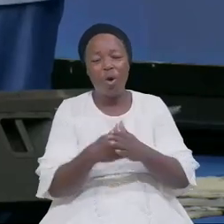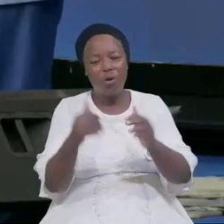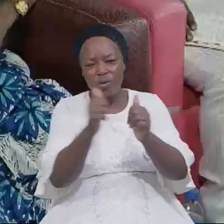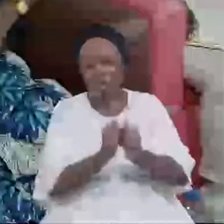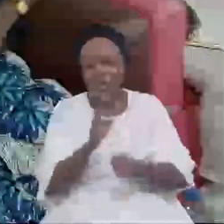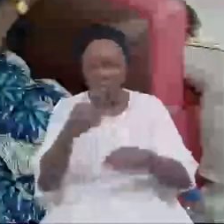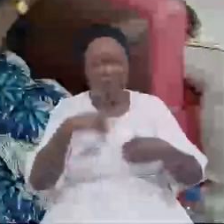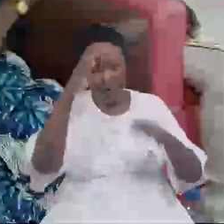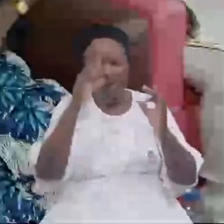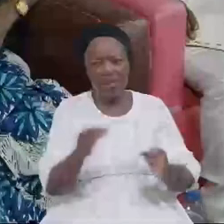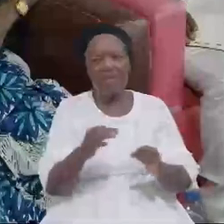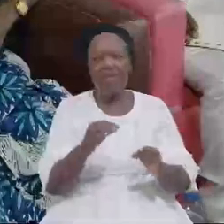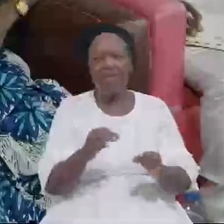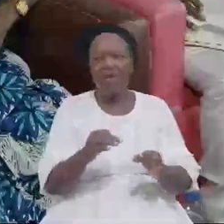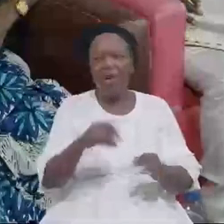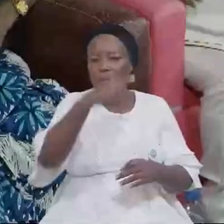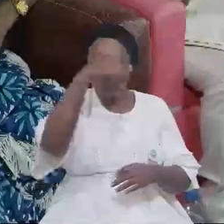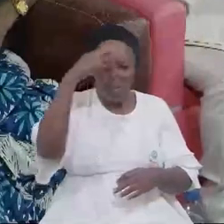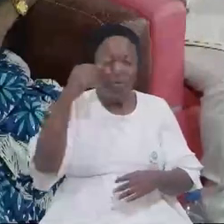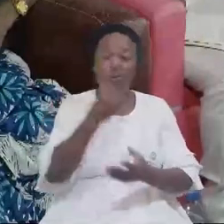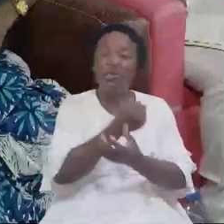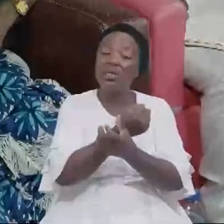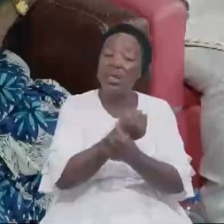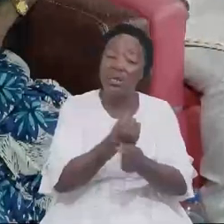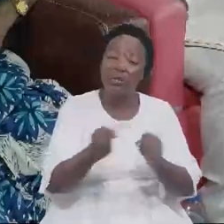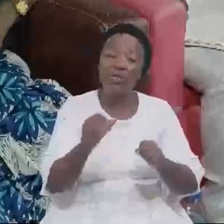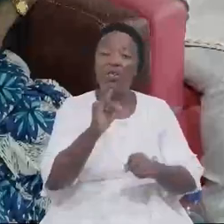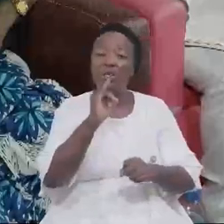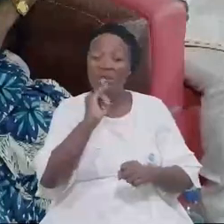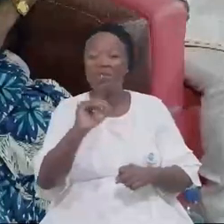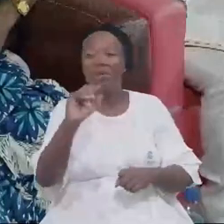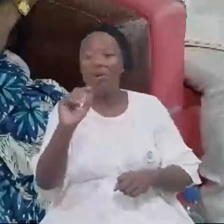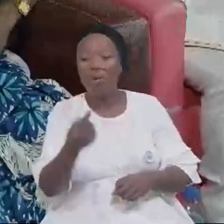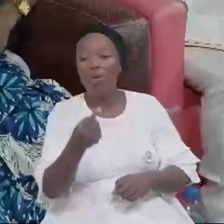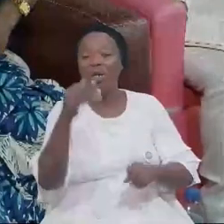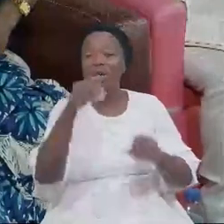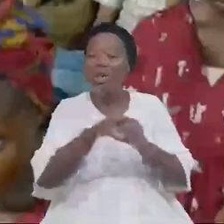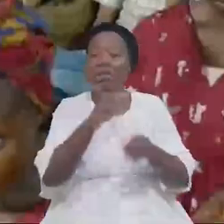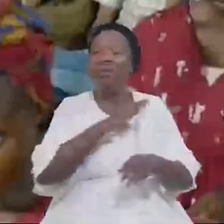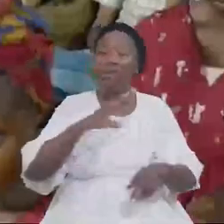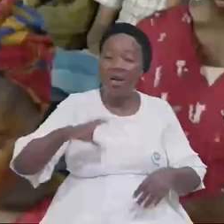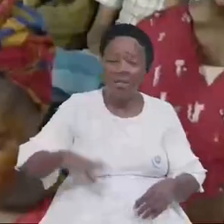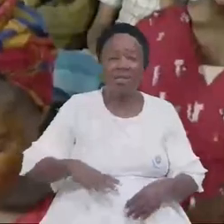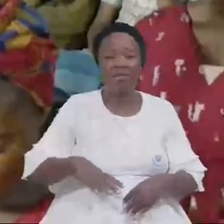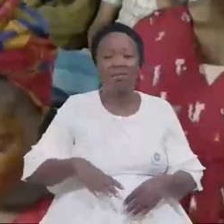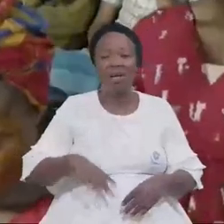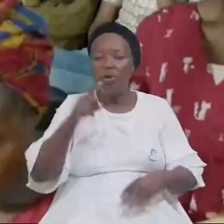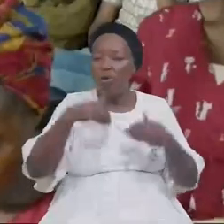vous devez décider, parce que le salut est en Christ seul. Vous devez